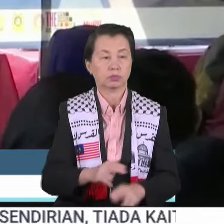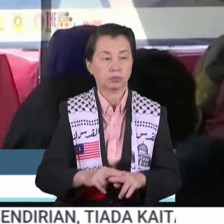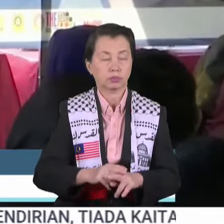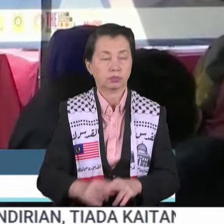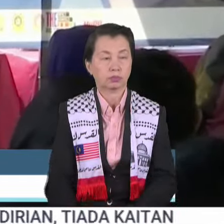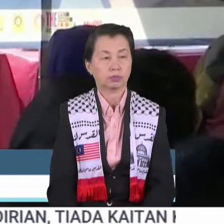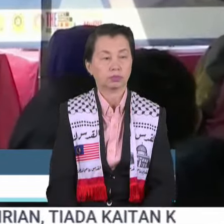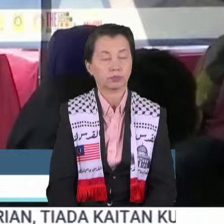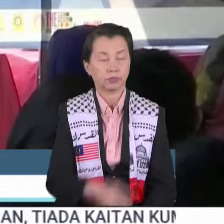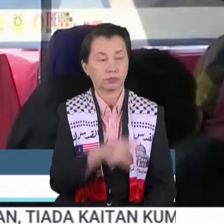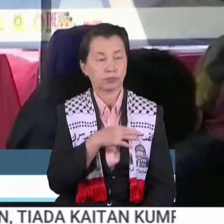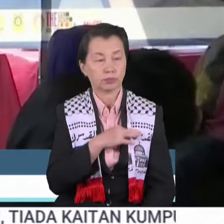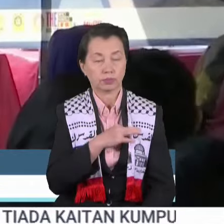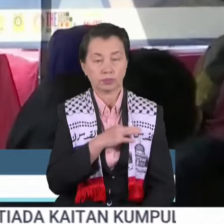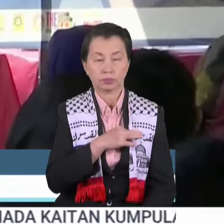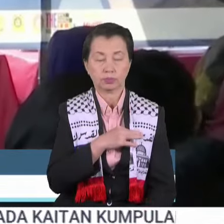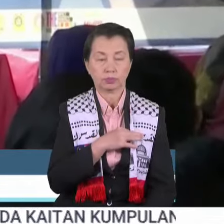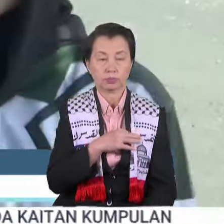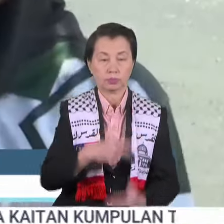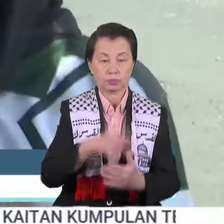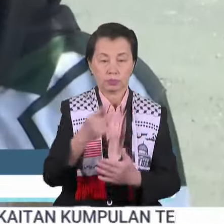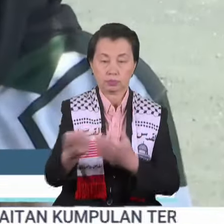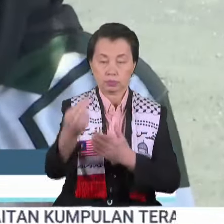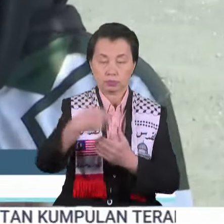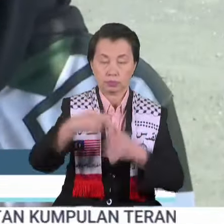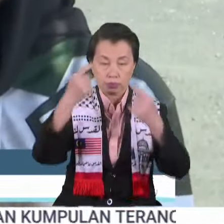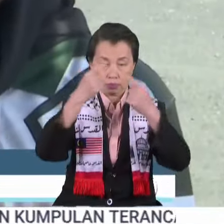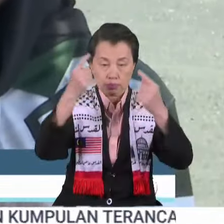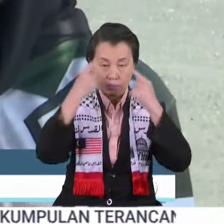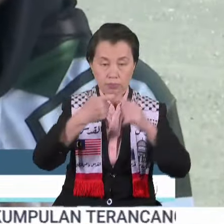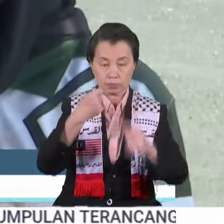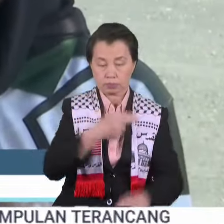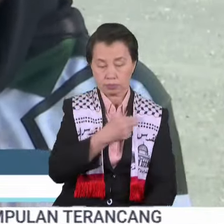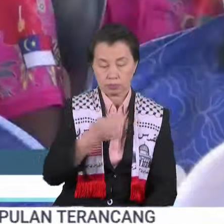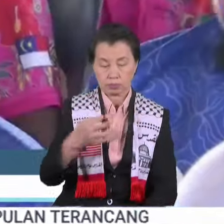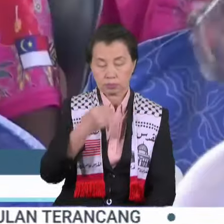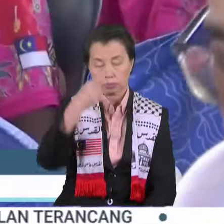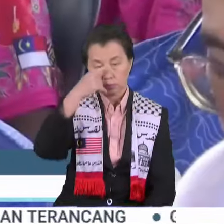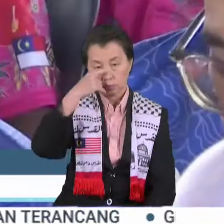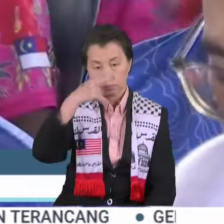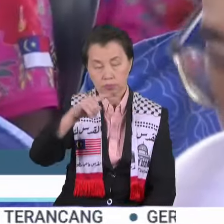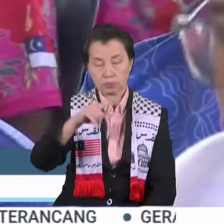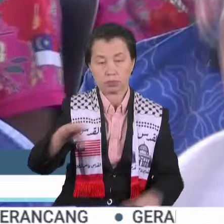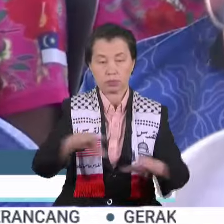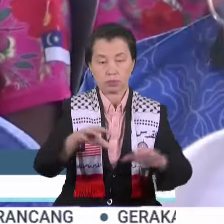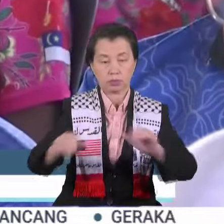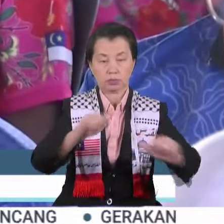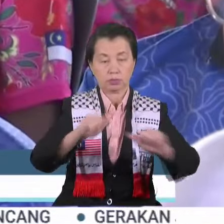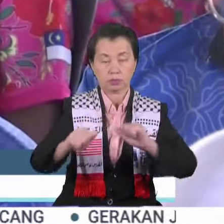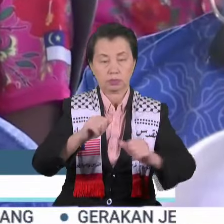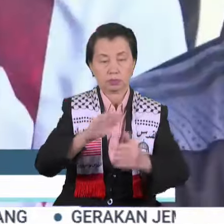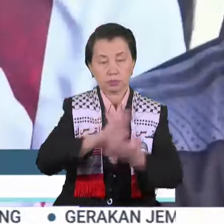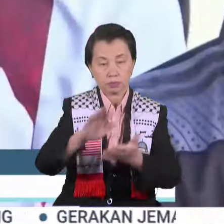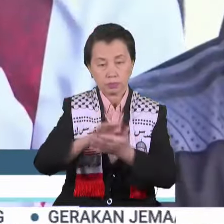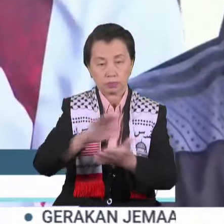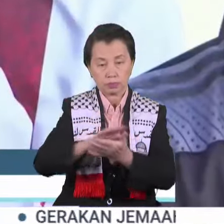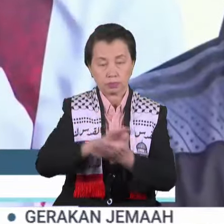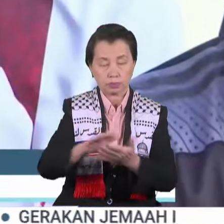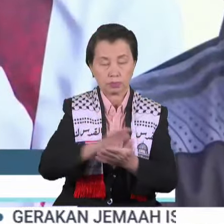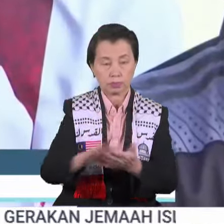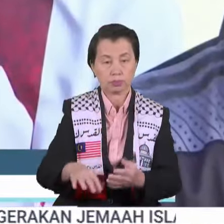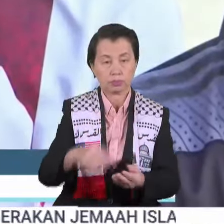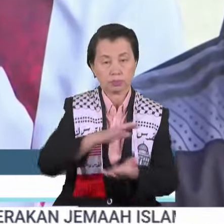Program sukarelawan yang turut disertai mahasiswa dari Indonesia dan Thailand itu menjalankan aktiviti gotong royong